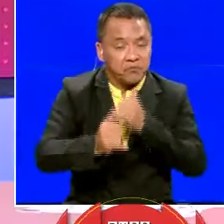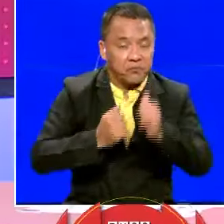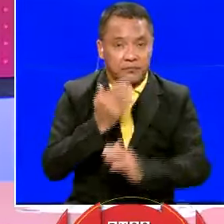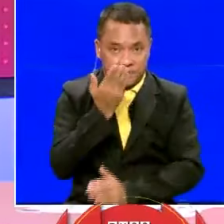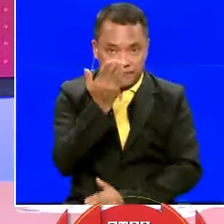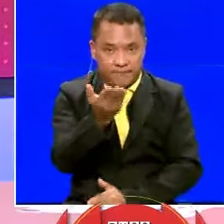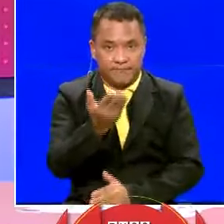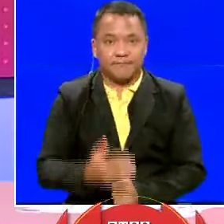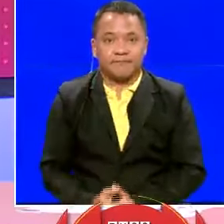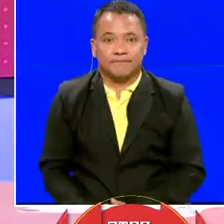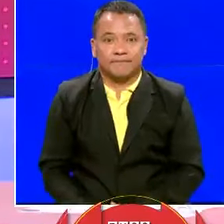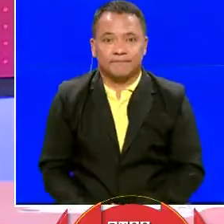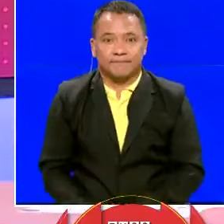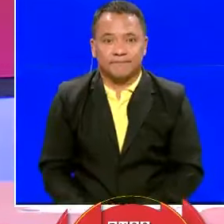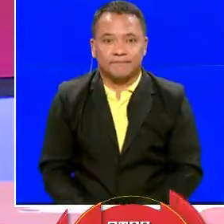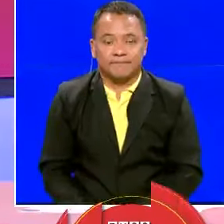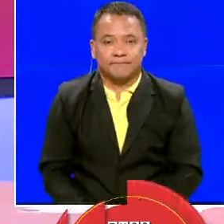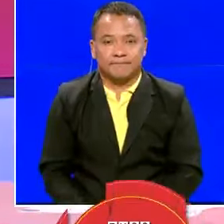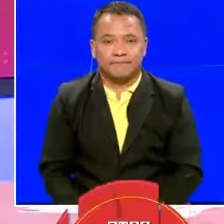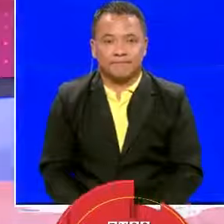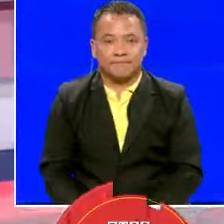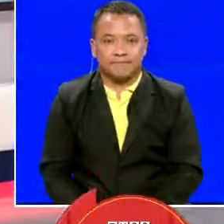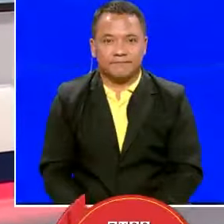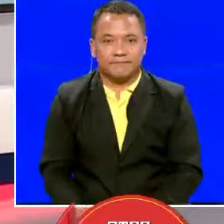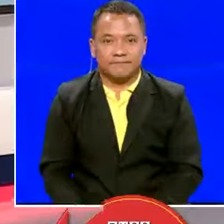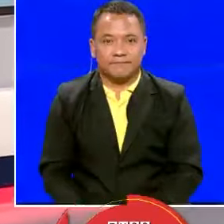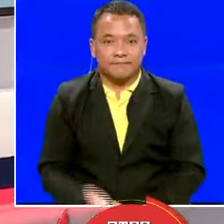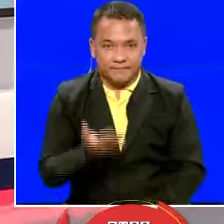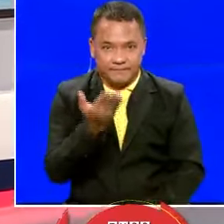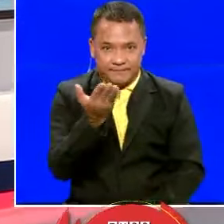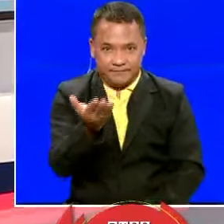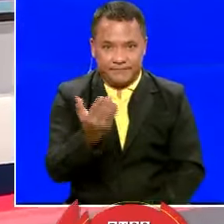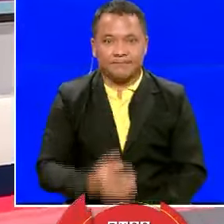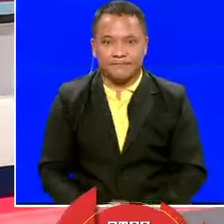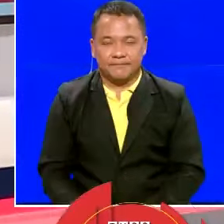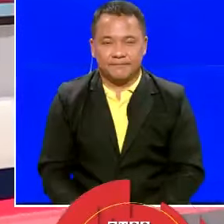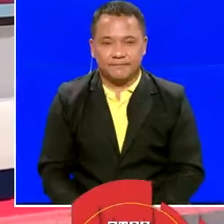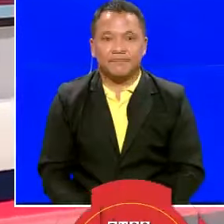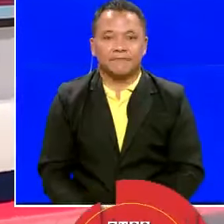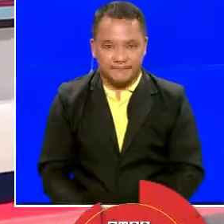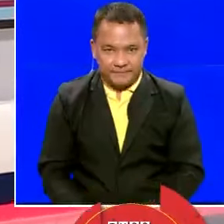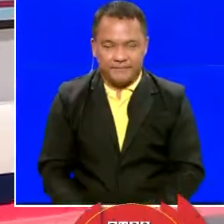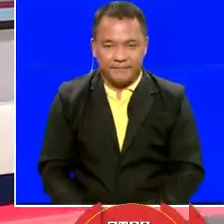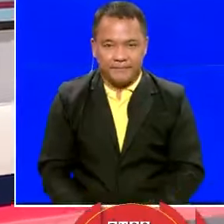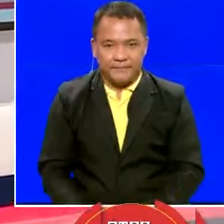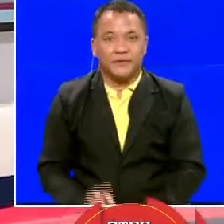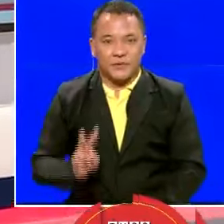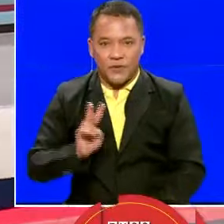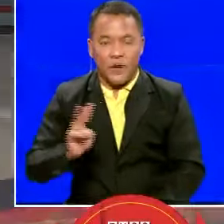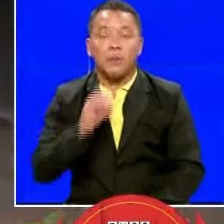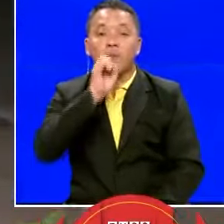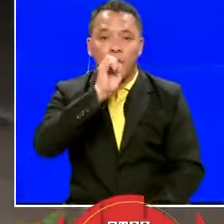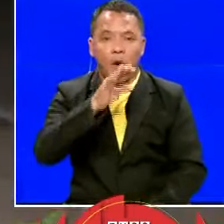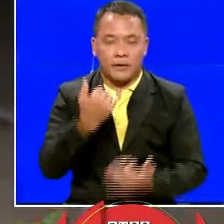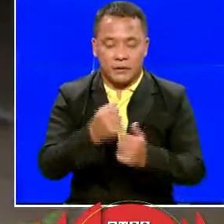กันกับคุณอัญชลีอริยกิจเจริญครับจากสำนักงานเขตพญาไทครับเชิญครับ เชิญค่ะ ค่ะคุณเพ็ญพันธ์คุณอติชาติค่ะต้องบอก